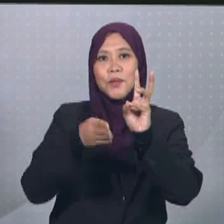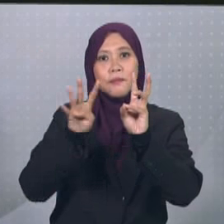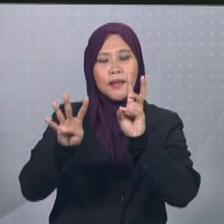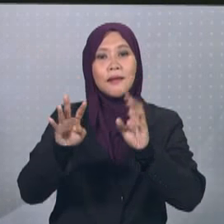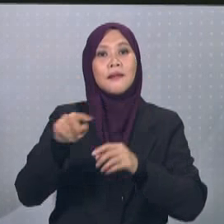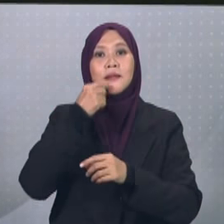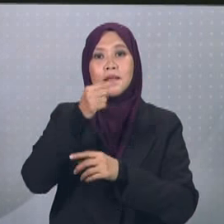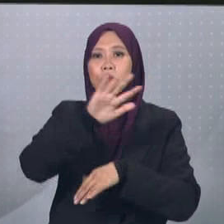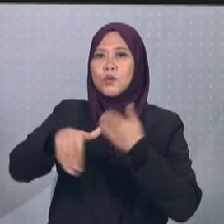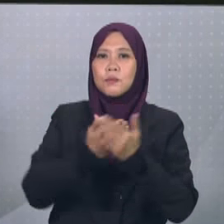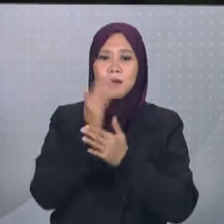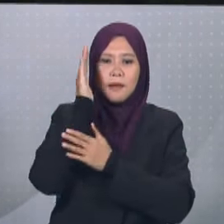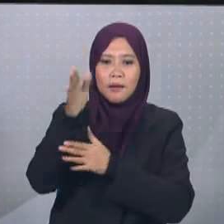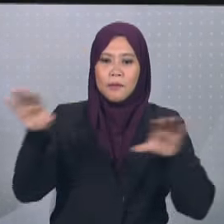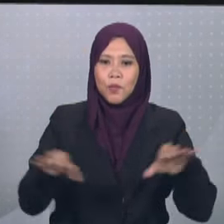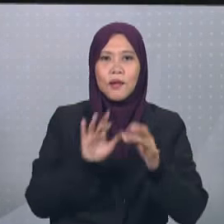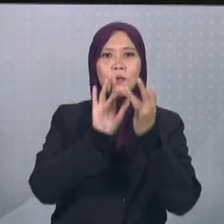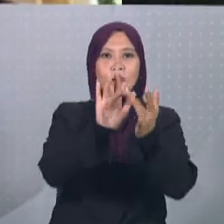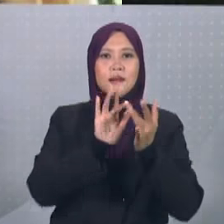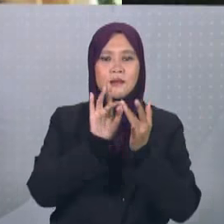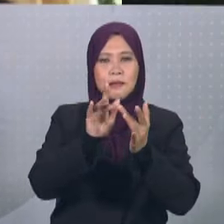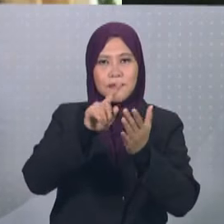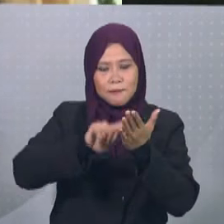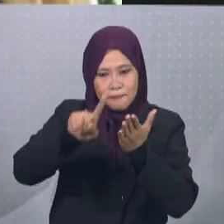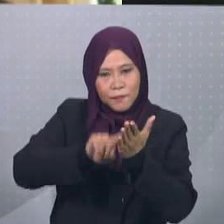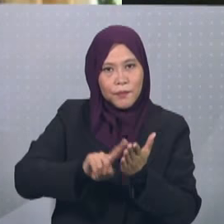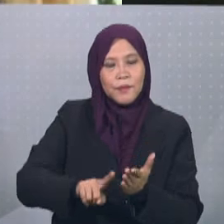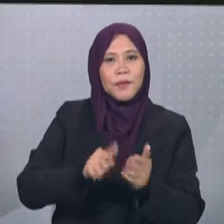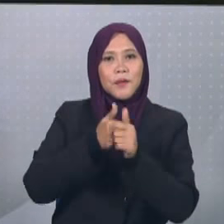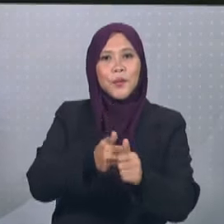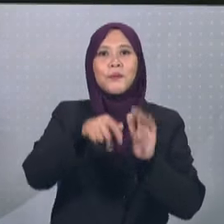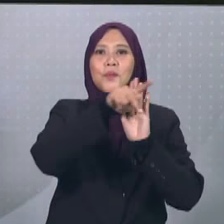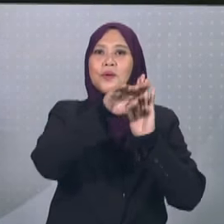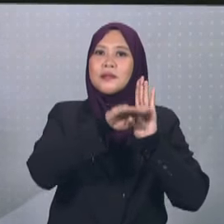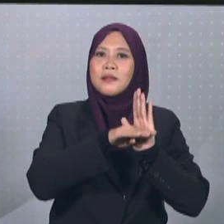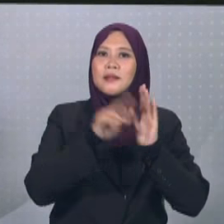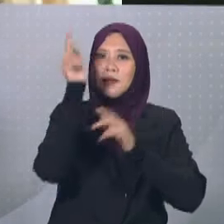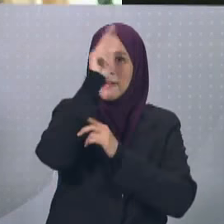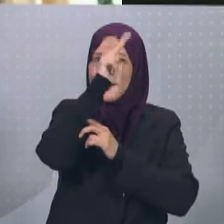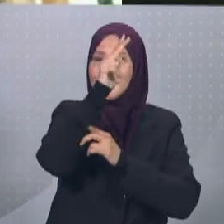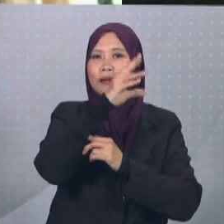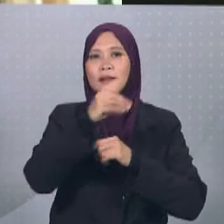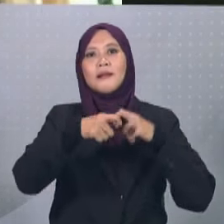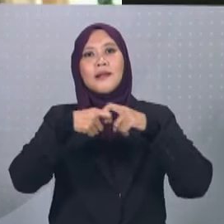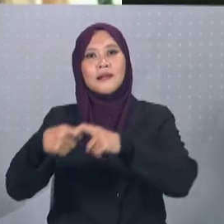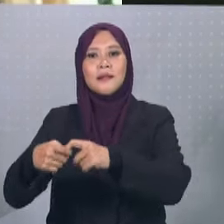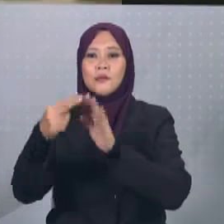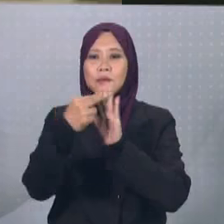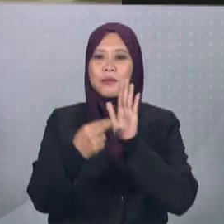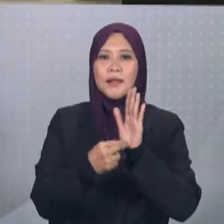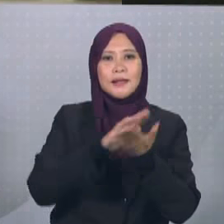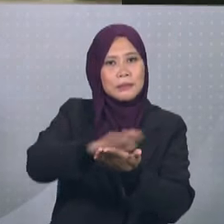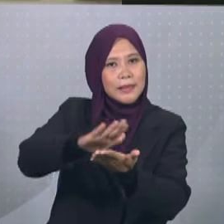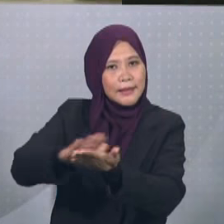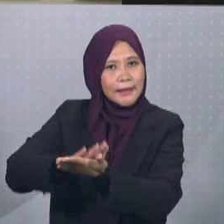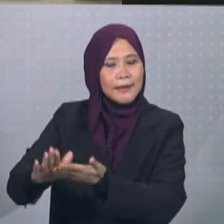lagi, semuanya akan dilakukan dengan koordinasi teliti dengan mematuhi polisi kerajaan dan pihak berkuasa berkaitan. Peraturan tentang